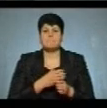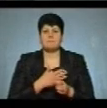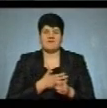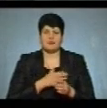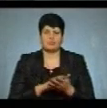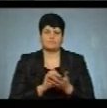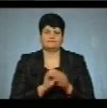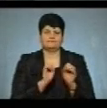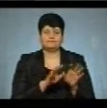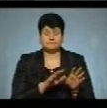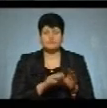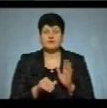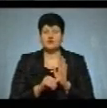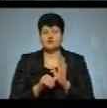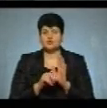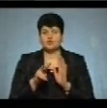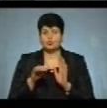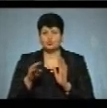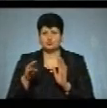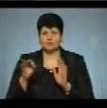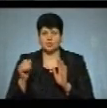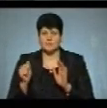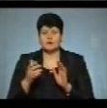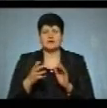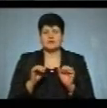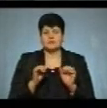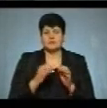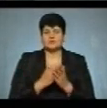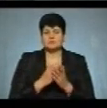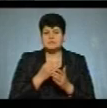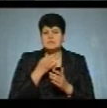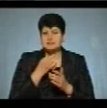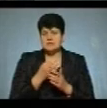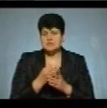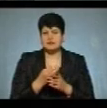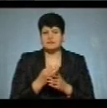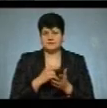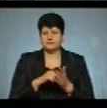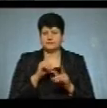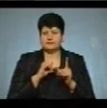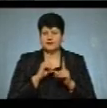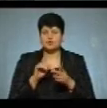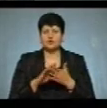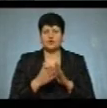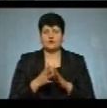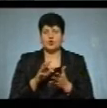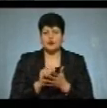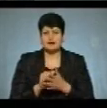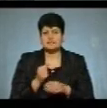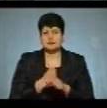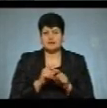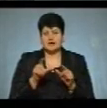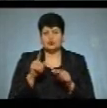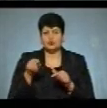орендування. 6 лютого керівник прес-служби Тернопільської міськради Мар'яна Зварич повідомила нашим кореспондентам, що договір оренди з аптекою